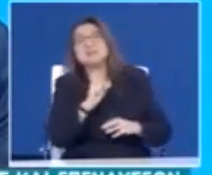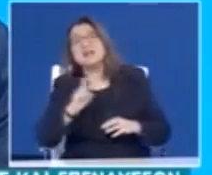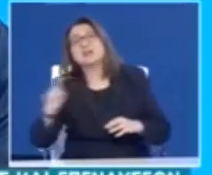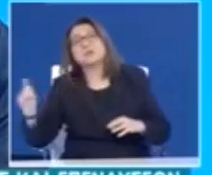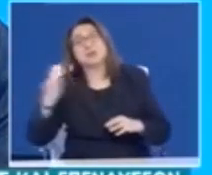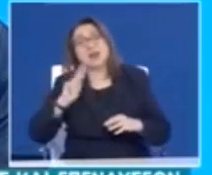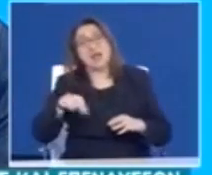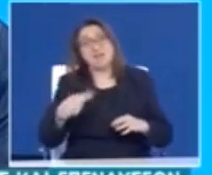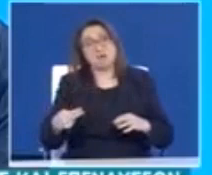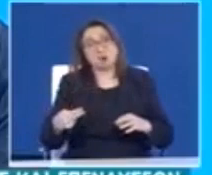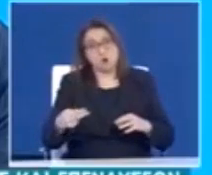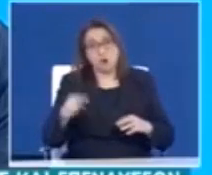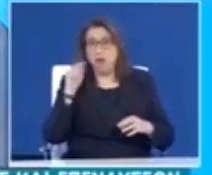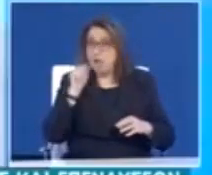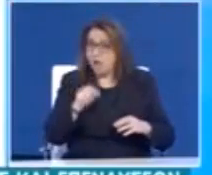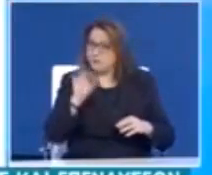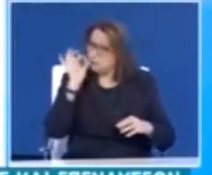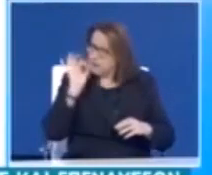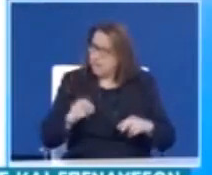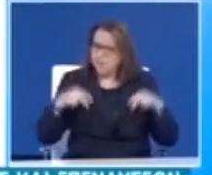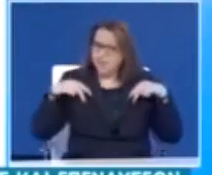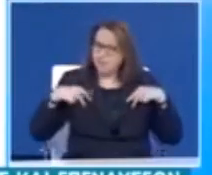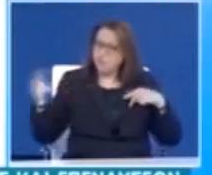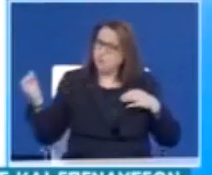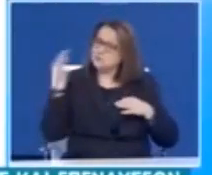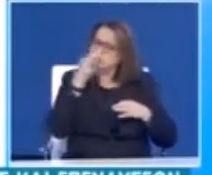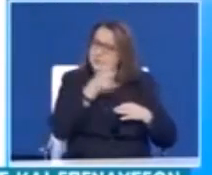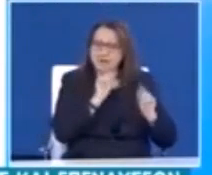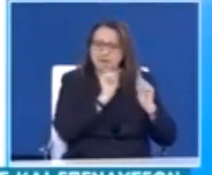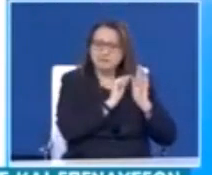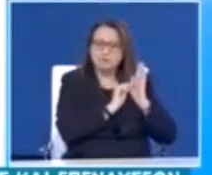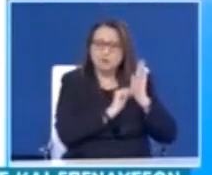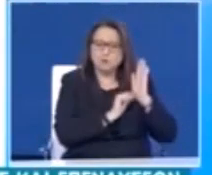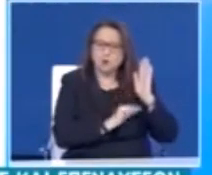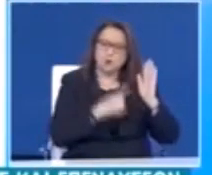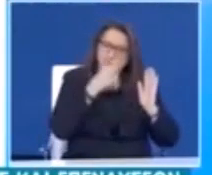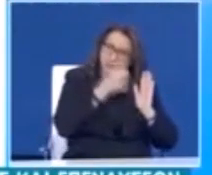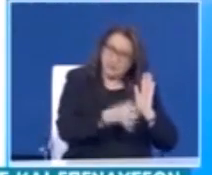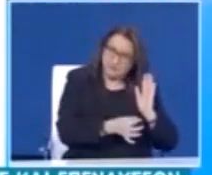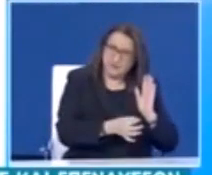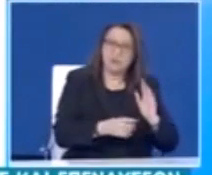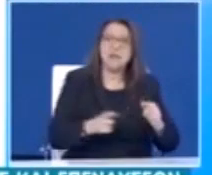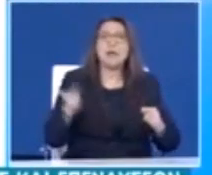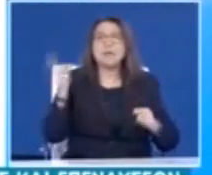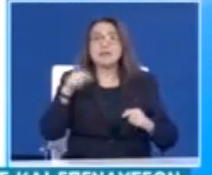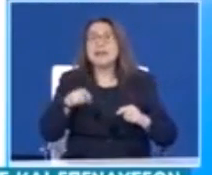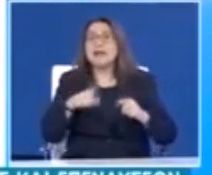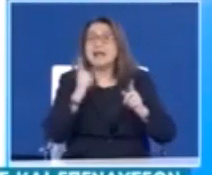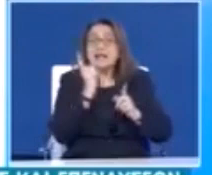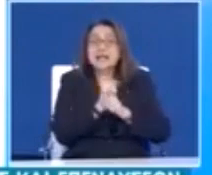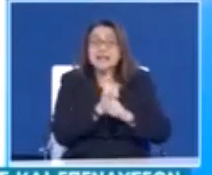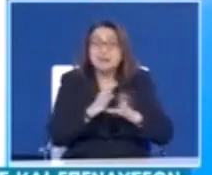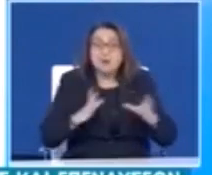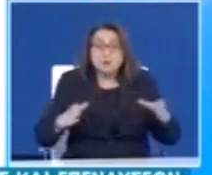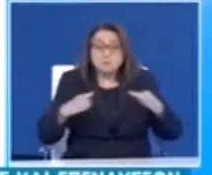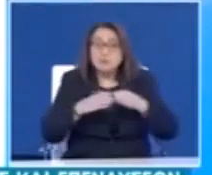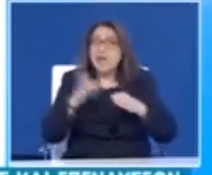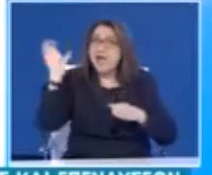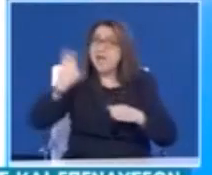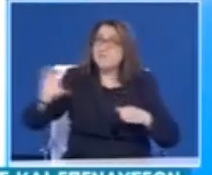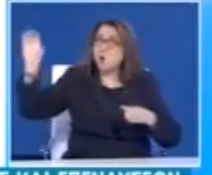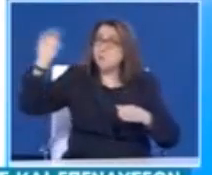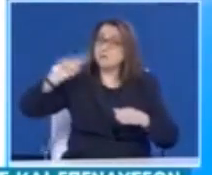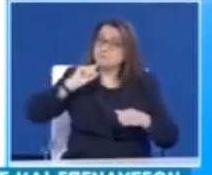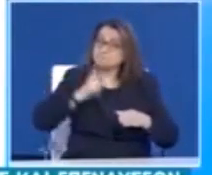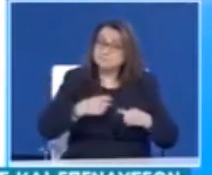κάθε συναρμόδιο υπουργό. Παράλληλα, δημιουργούμε μηχανισμό ορίμανσης των έργων, όπως ακριβώς πρότεινε η Ευρωπαϊκή Επιτροπή, για